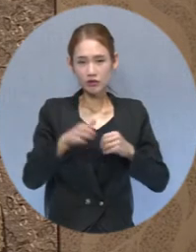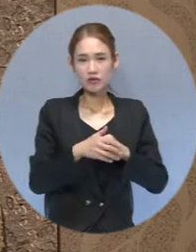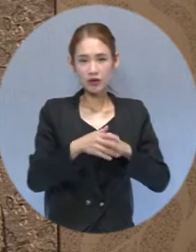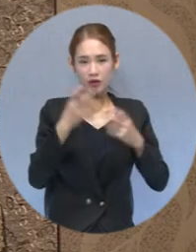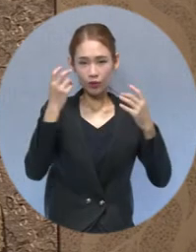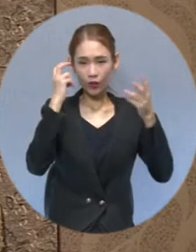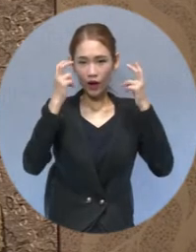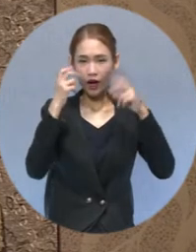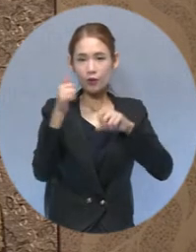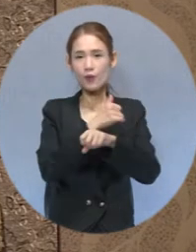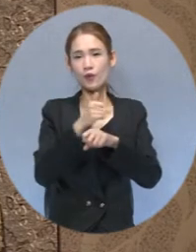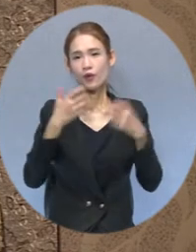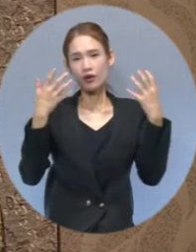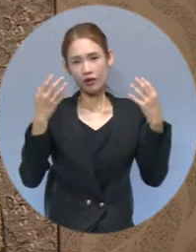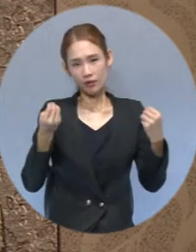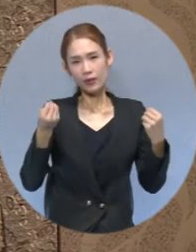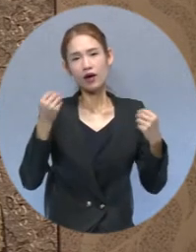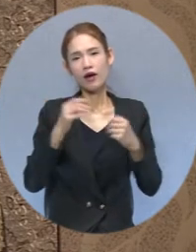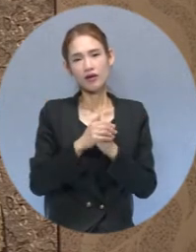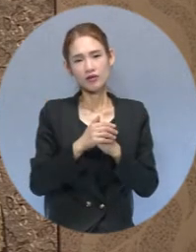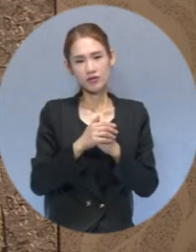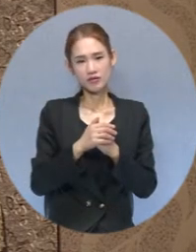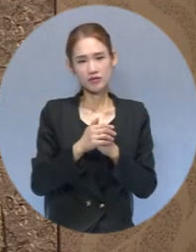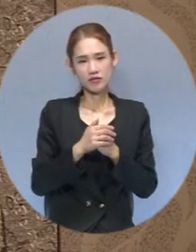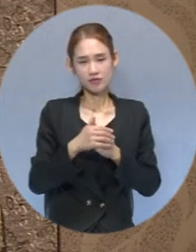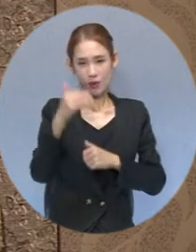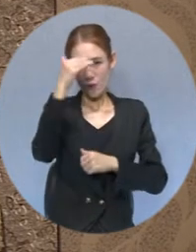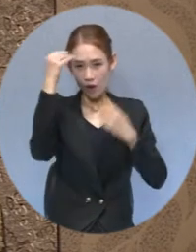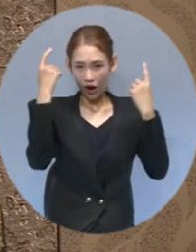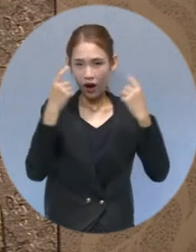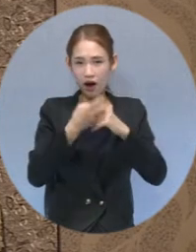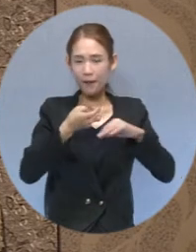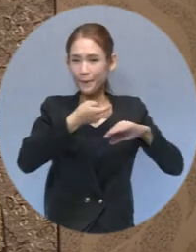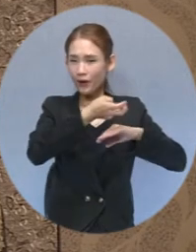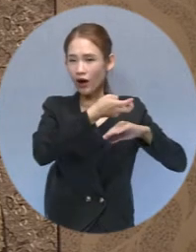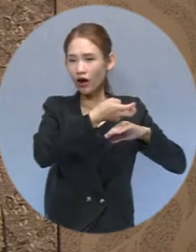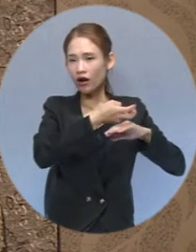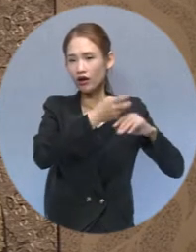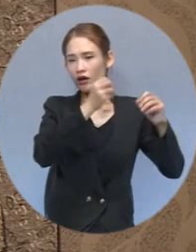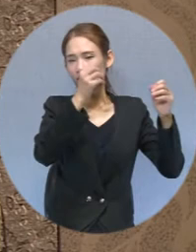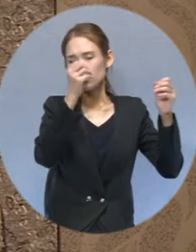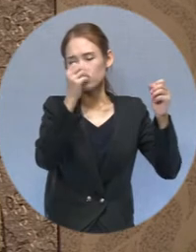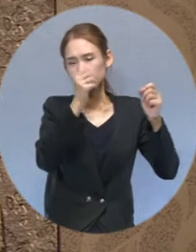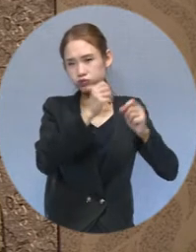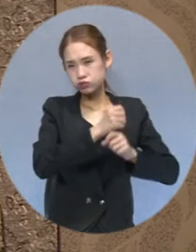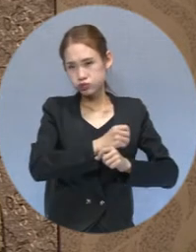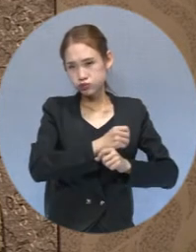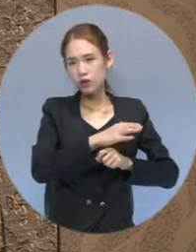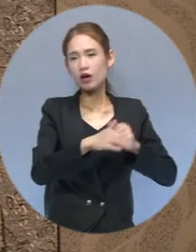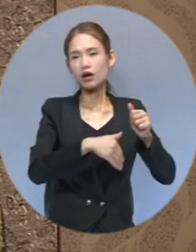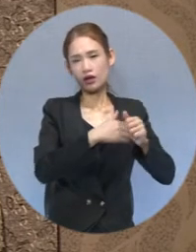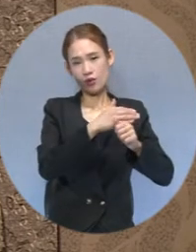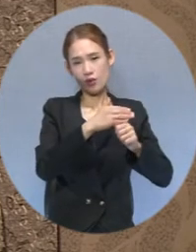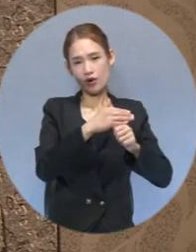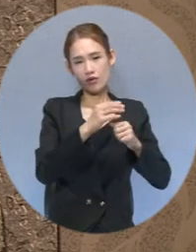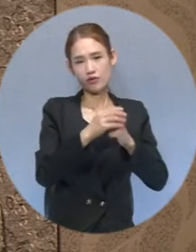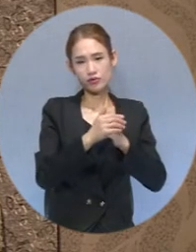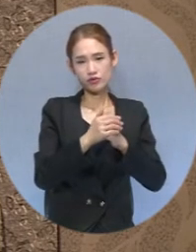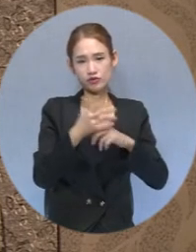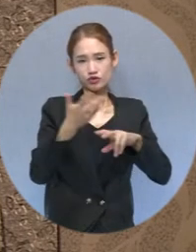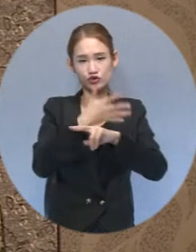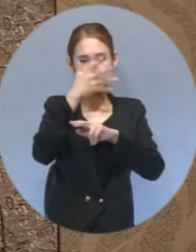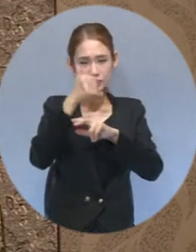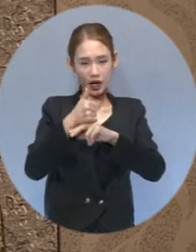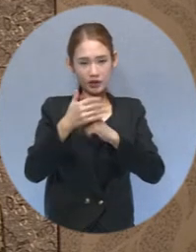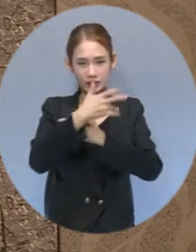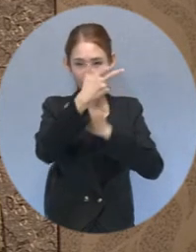출퇴근하는 회사들도 많았고. 네. 그런 전세버스가 지금 거의 고사 직전이에요. 굉장히 힘드시겠어요. 저희가 뭐 주말만 되면은 산악회도 가죠.